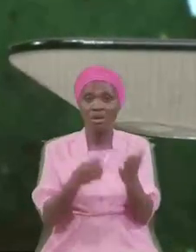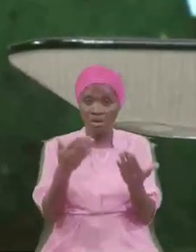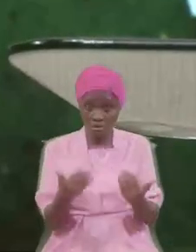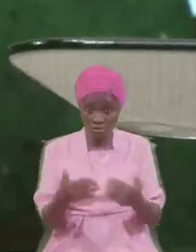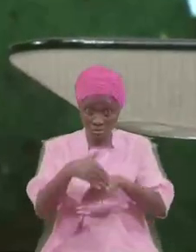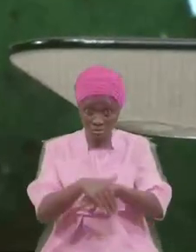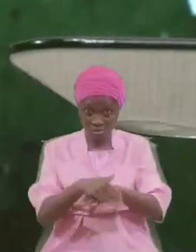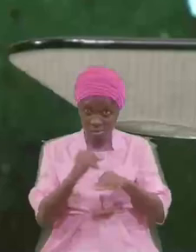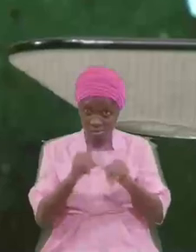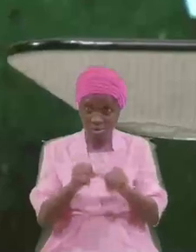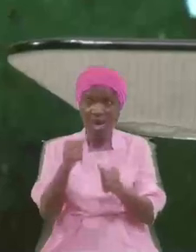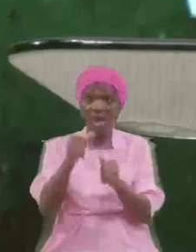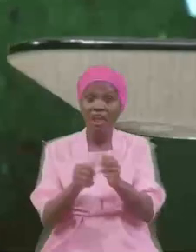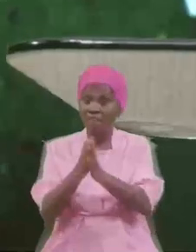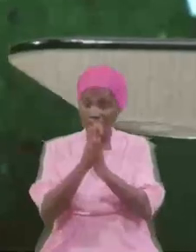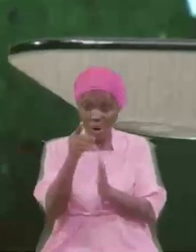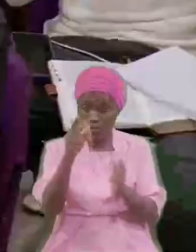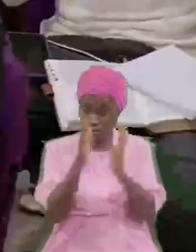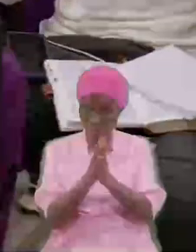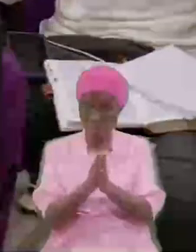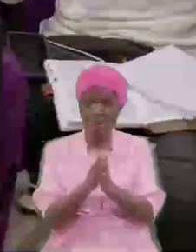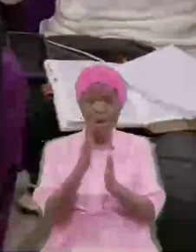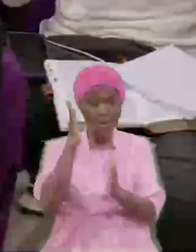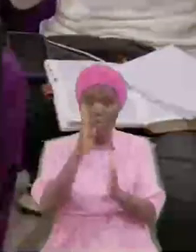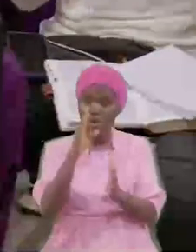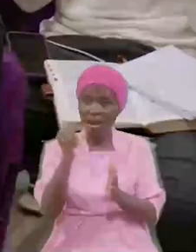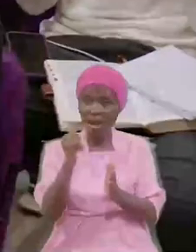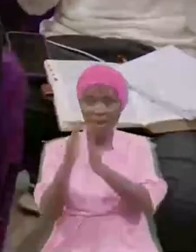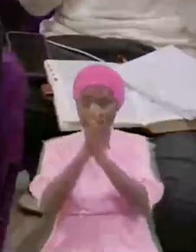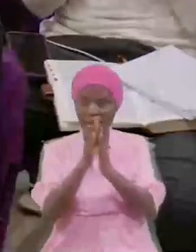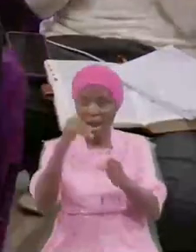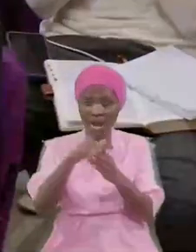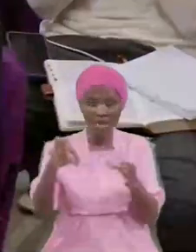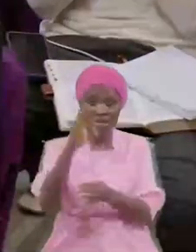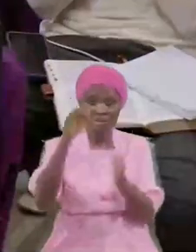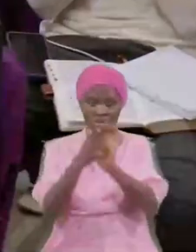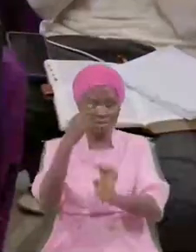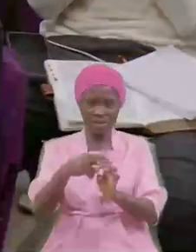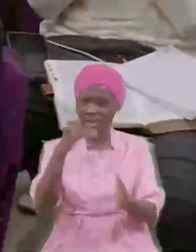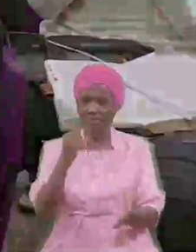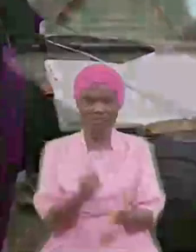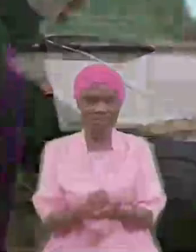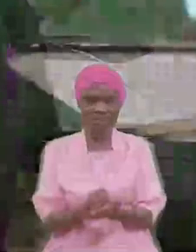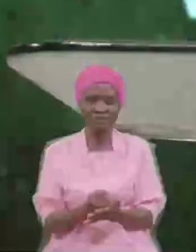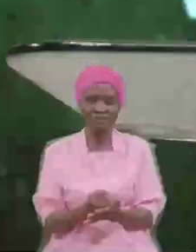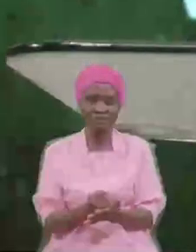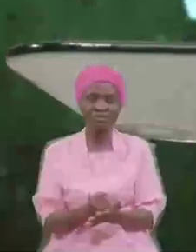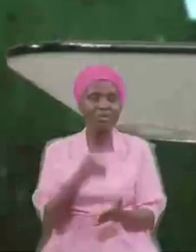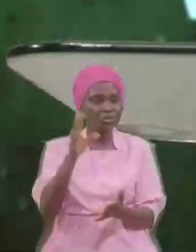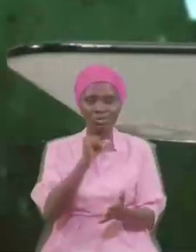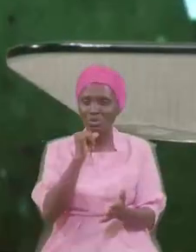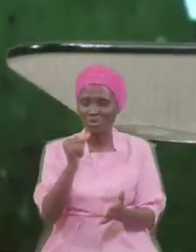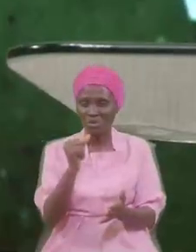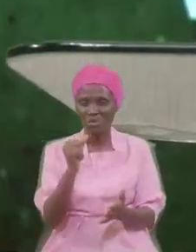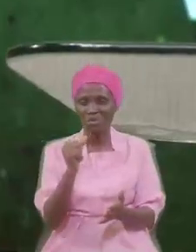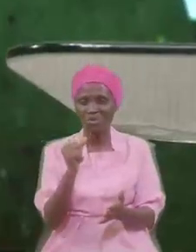vous faites sera la prière faite par l'esprit ou en esprit. Vous n'allez pas